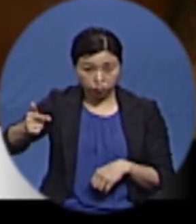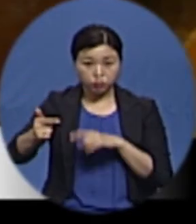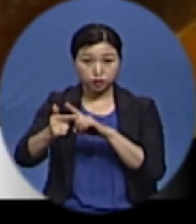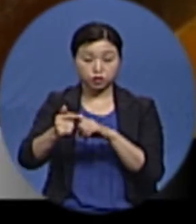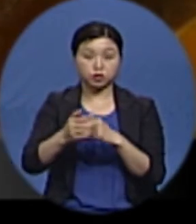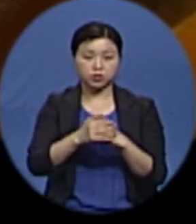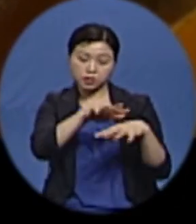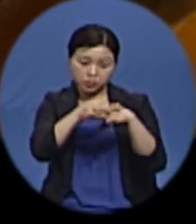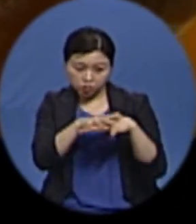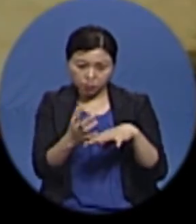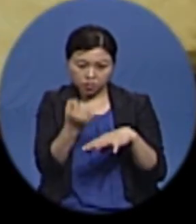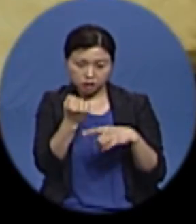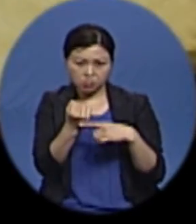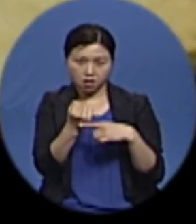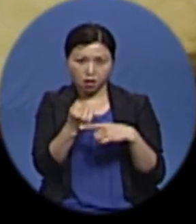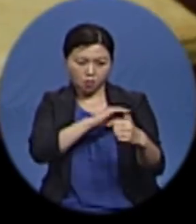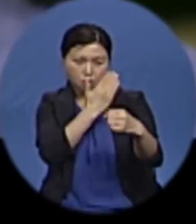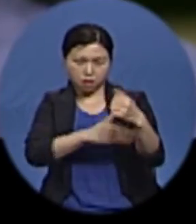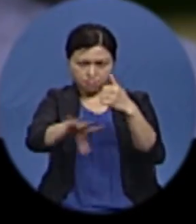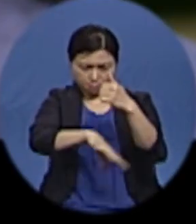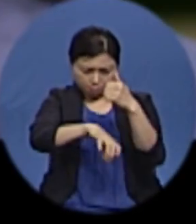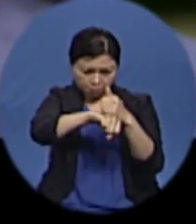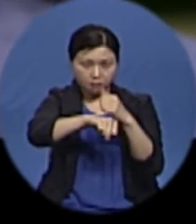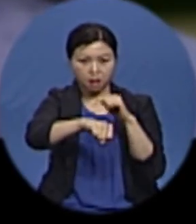손에 넣어 권력을 장악하려고 하는데